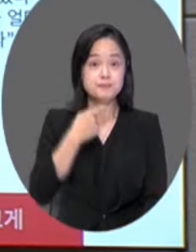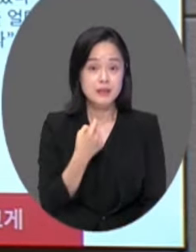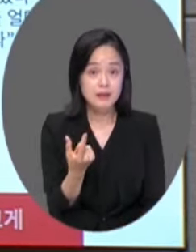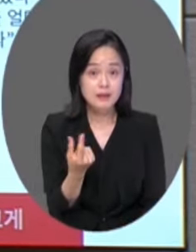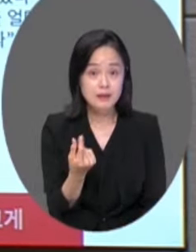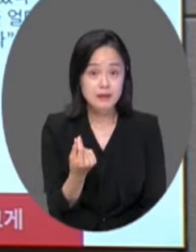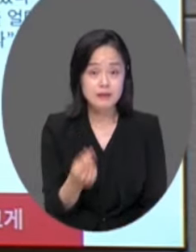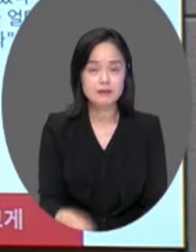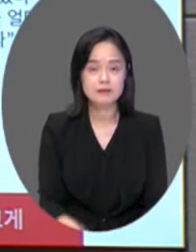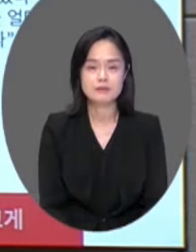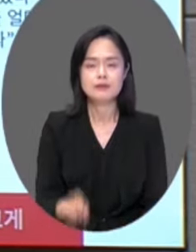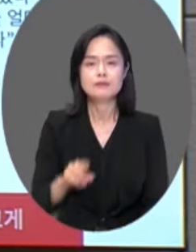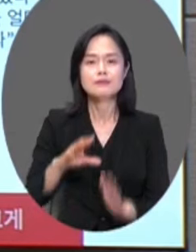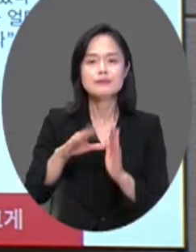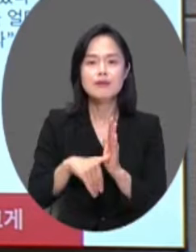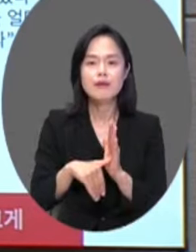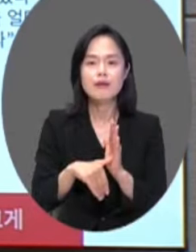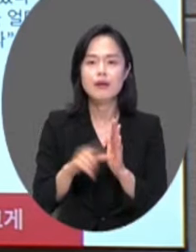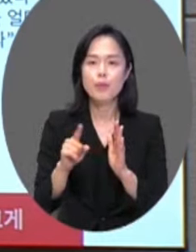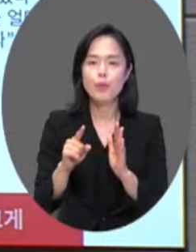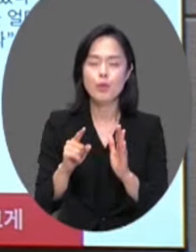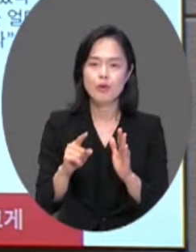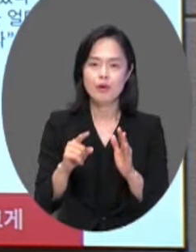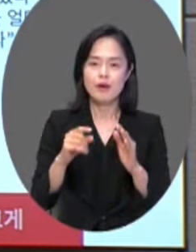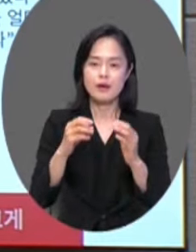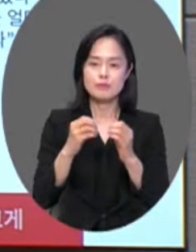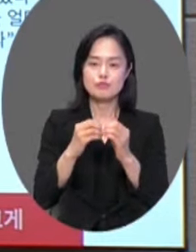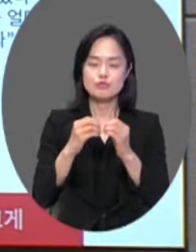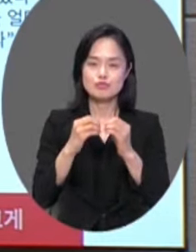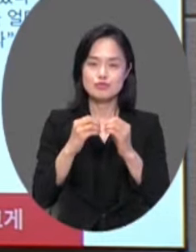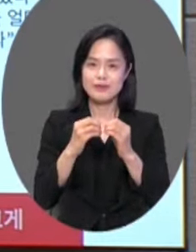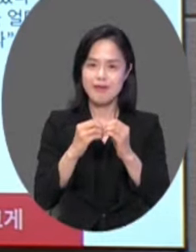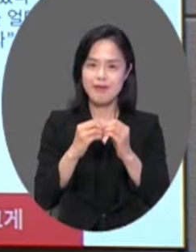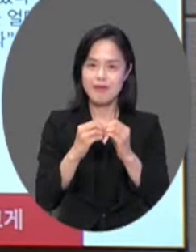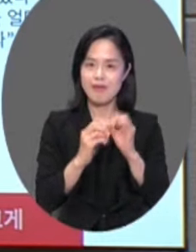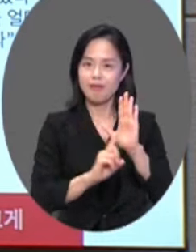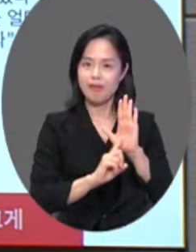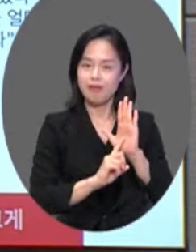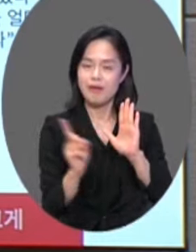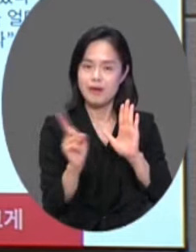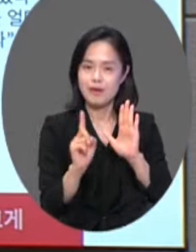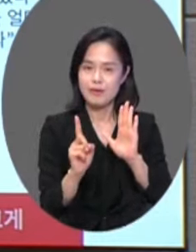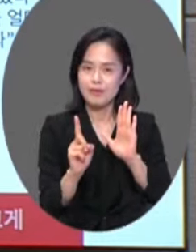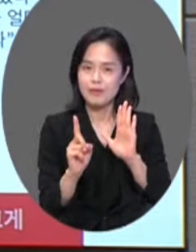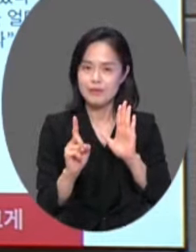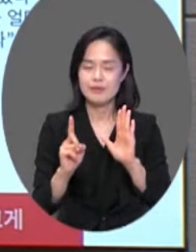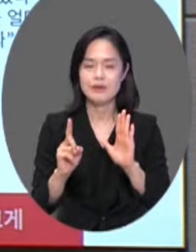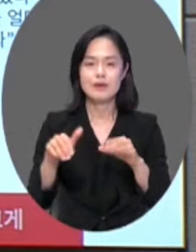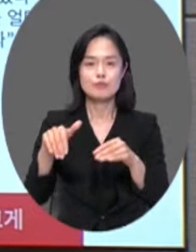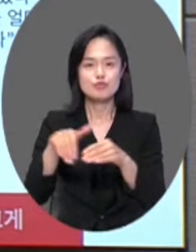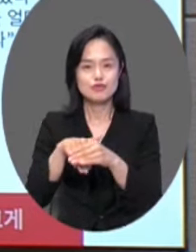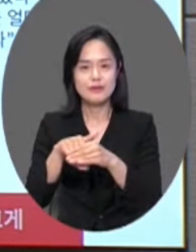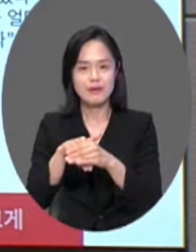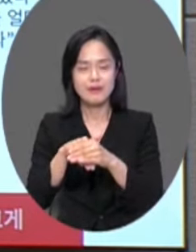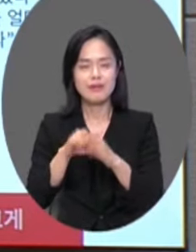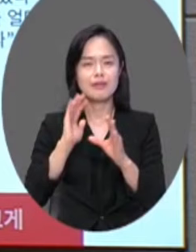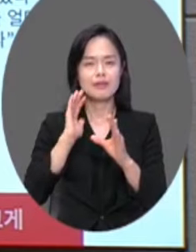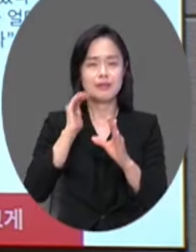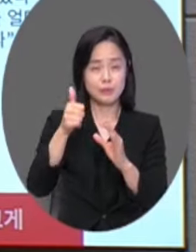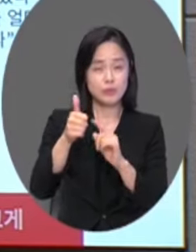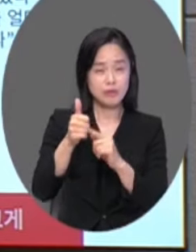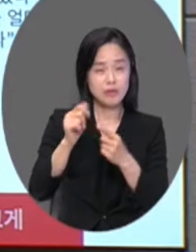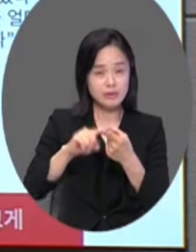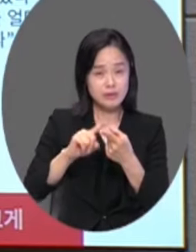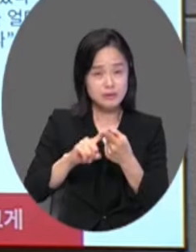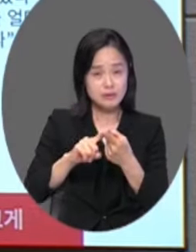구호를 쓰신 적이 있습니까? 예, 그렇습니다. 저건 그 초안이었습니다. 예, 그래서 문재인 대통령의 그 당시의 국정철학은 뭐였습니까? 저 모르고